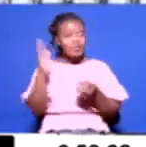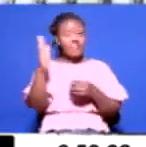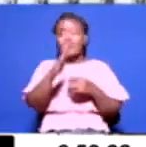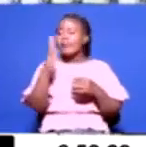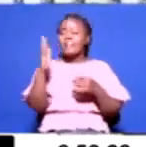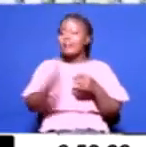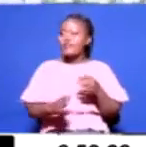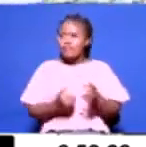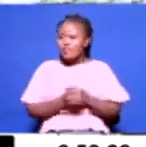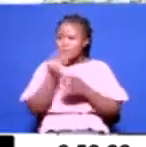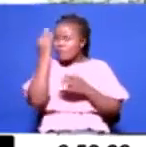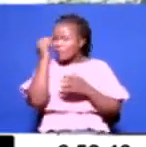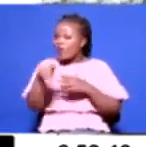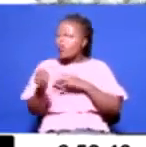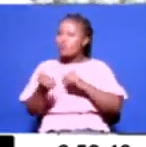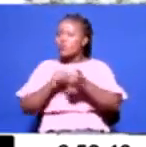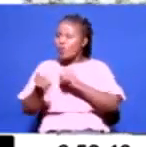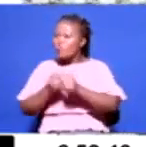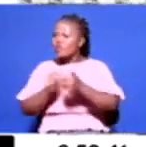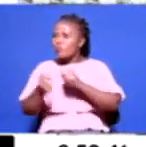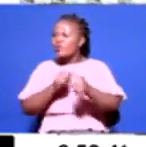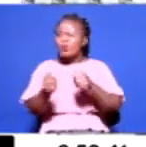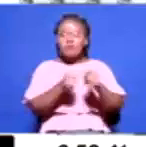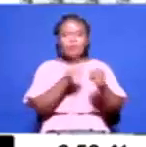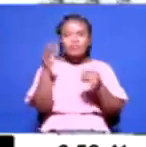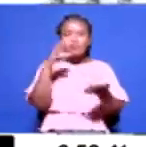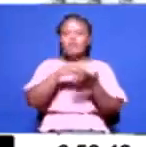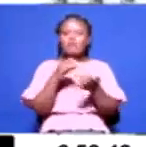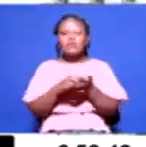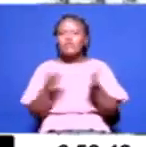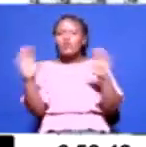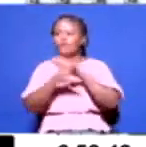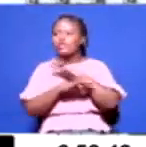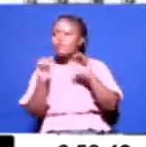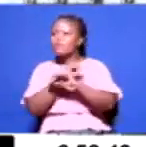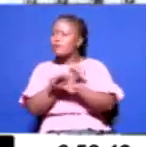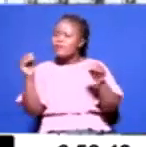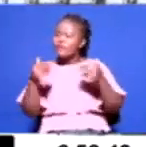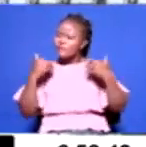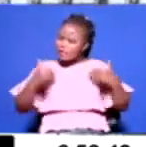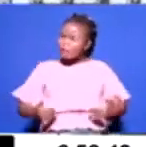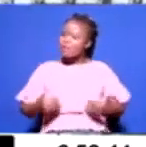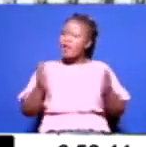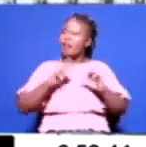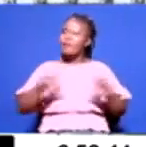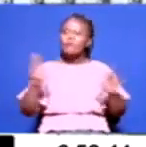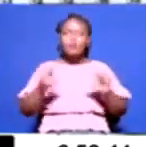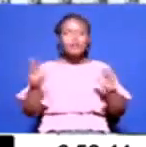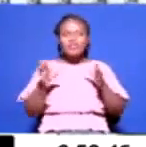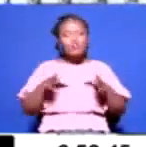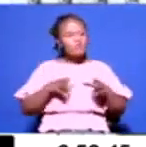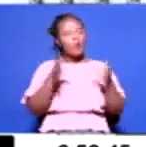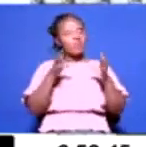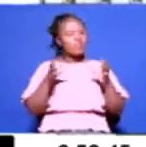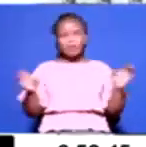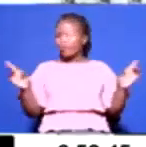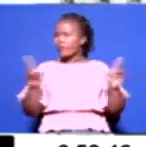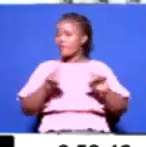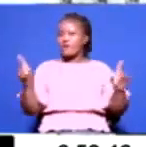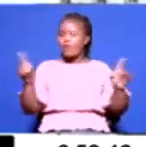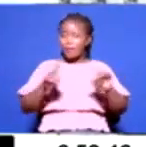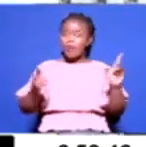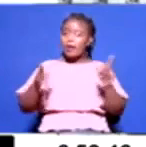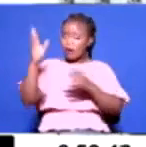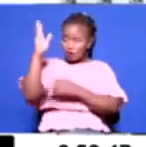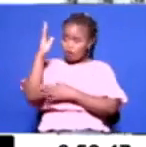ya running mate? Na mimi niko hapa. Mwanangangana, mwananisukuma. Wachaneni hii maneno. God knows who be the